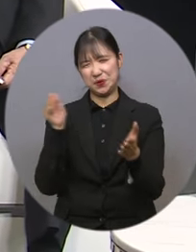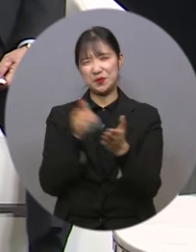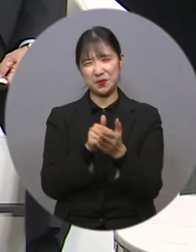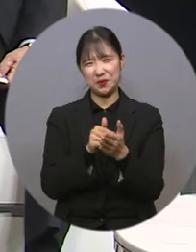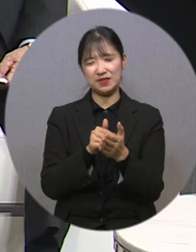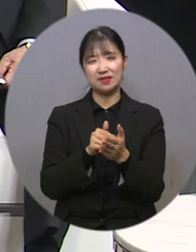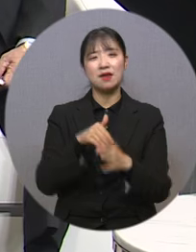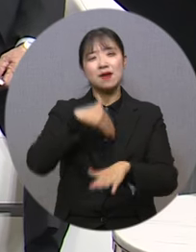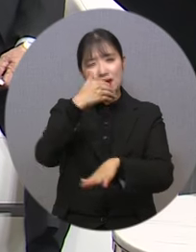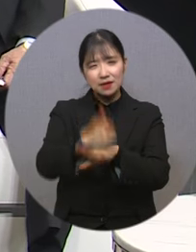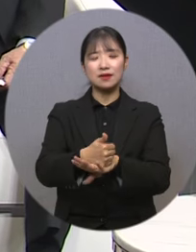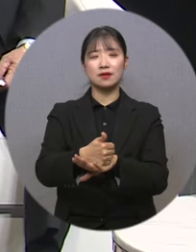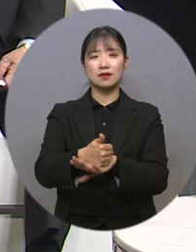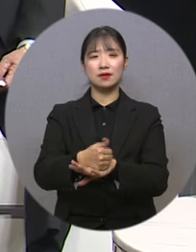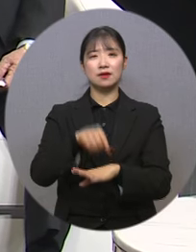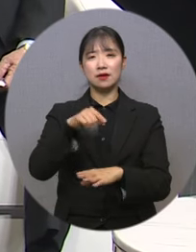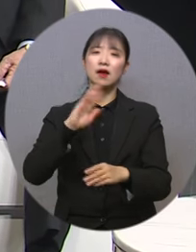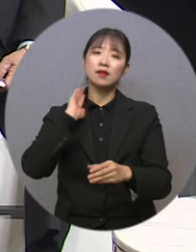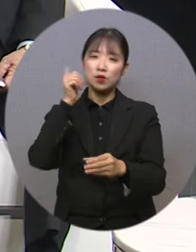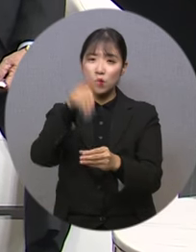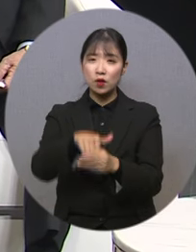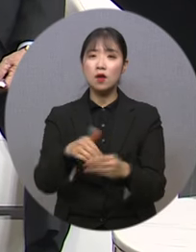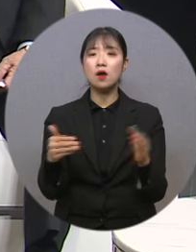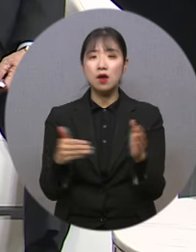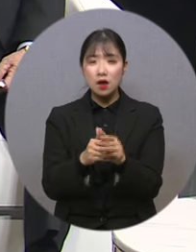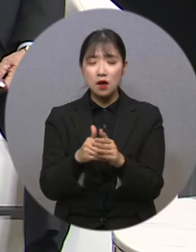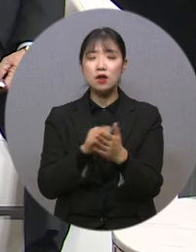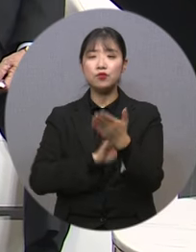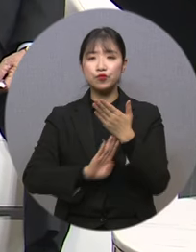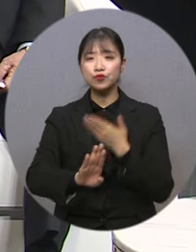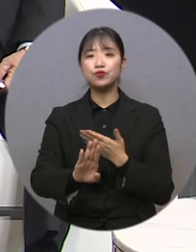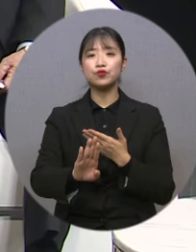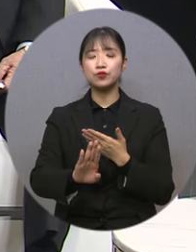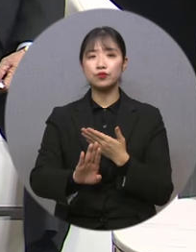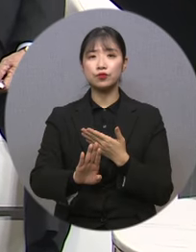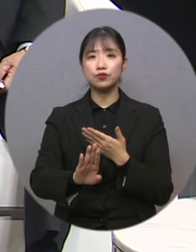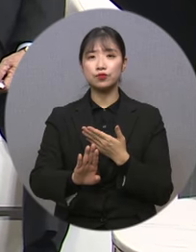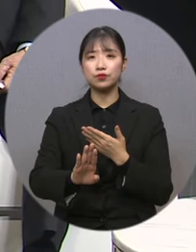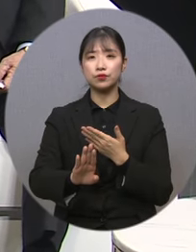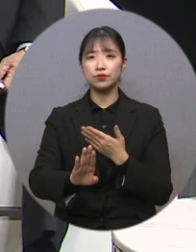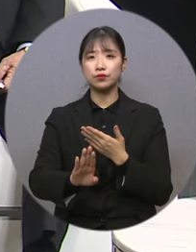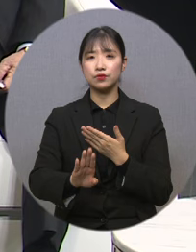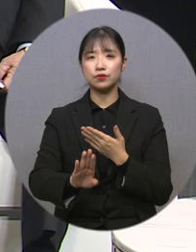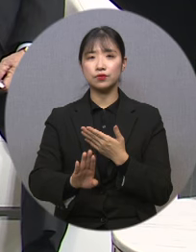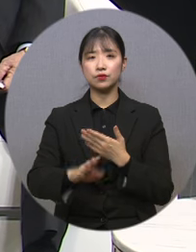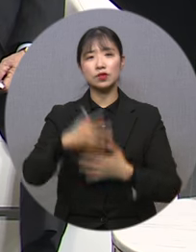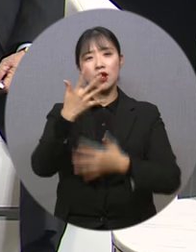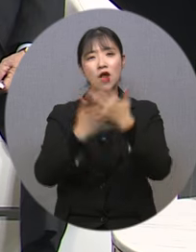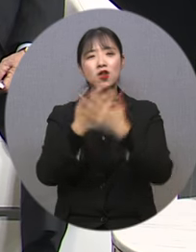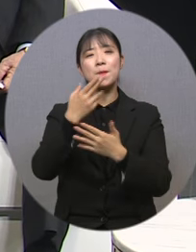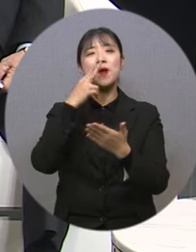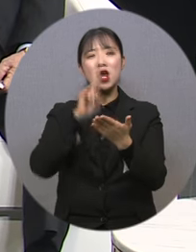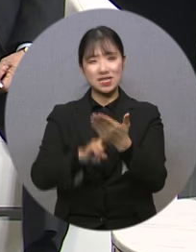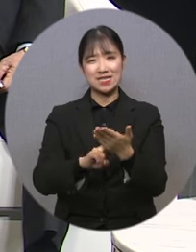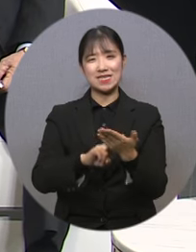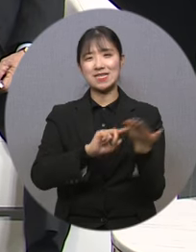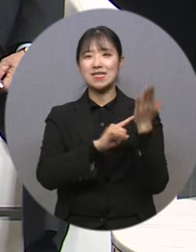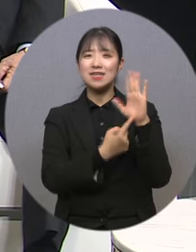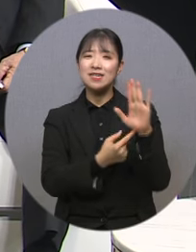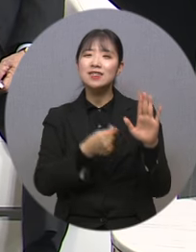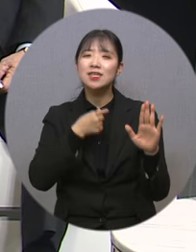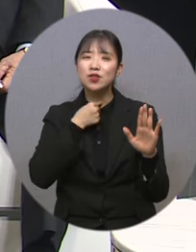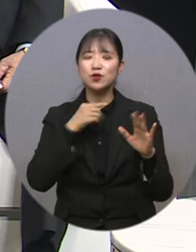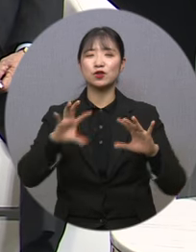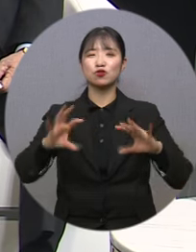그래 끝으로 이 대선이 끝난 후에 예, 예. 예, 영상 편지를 하나